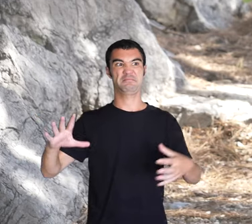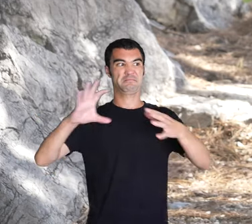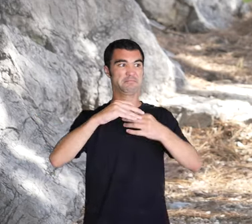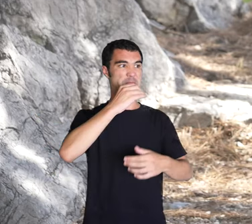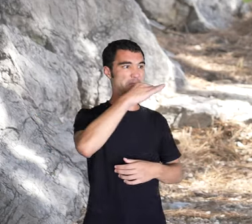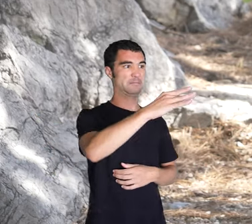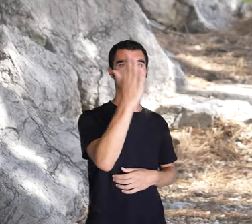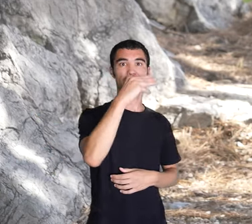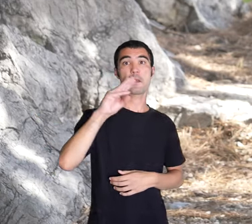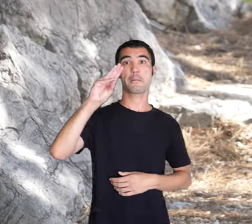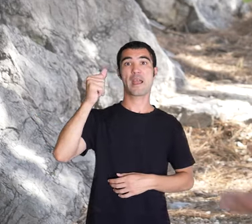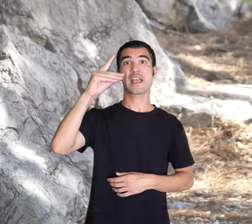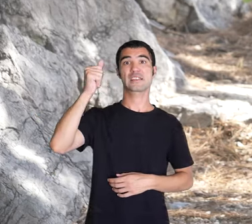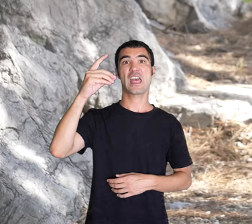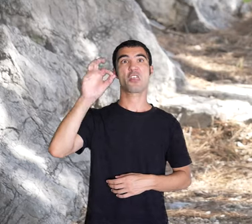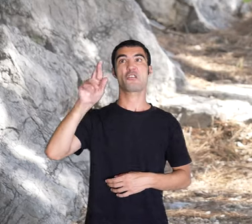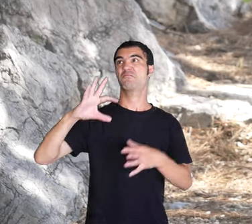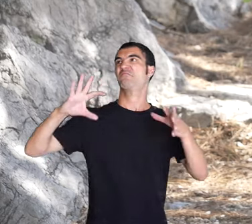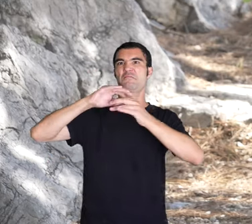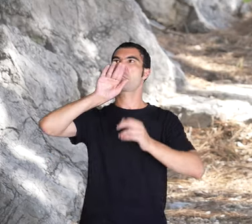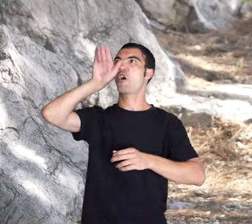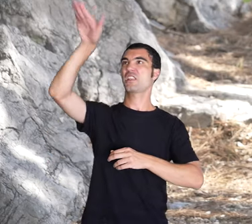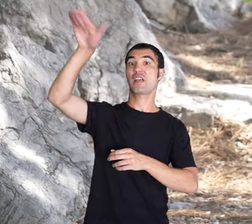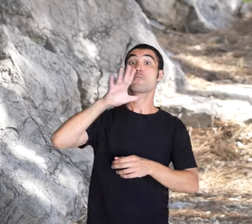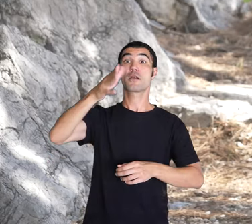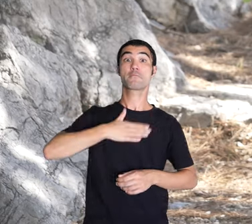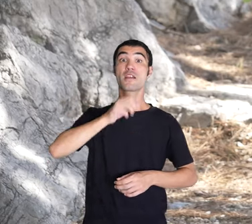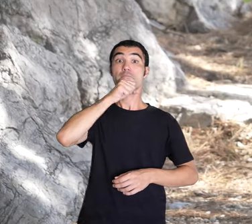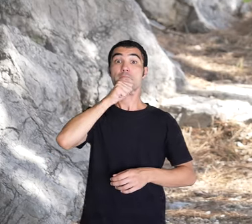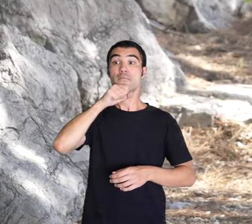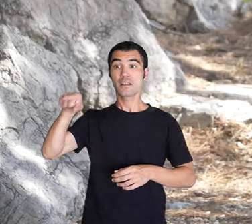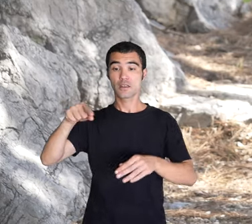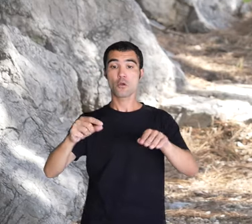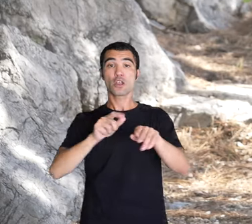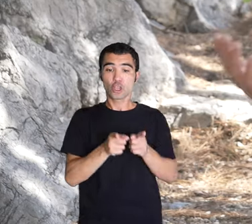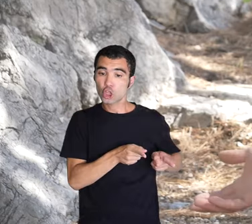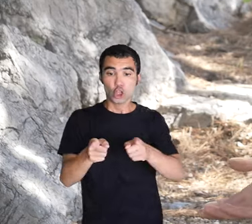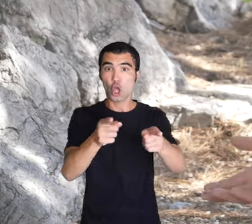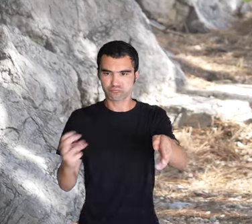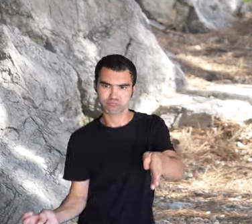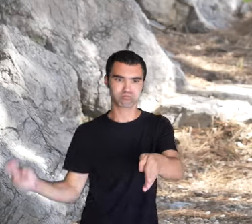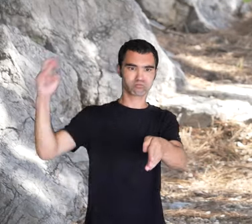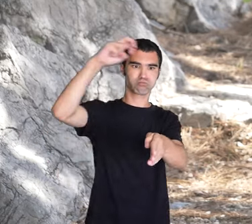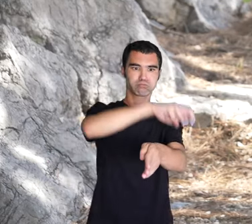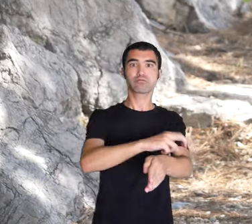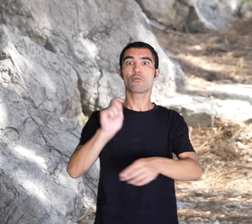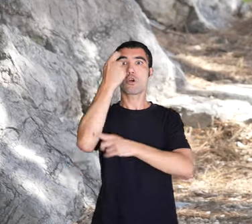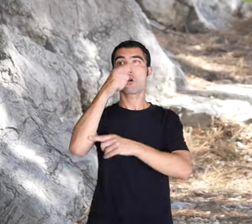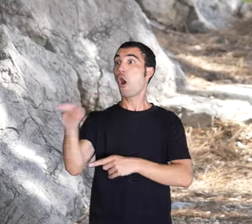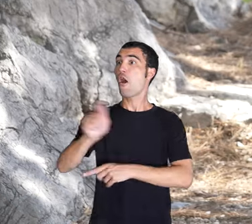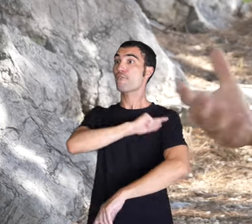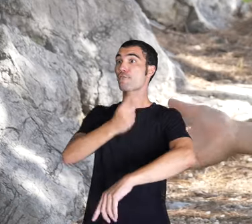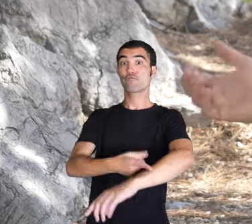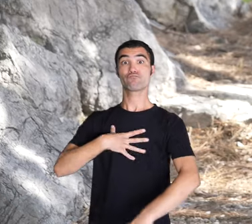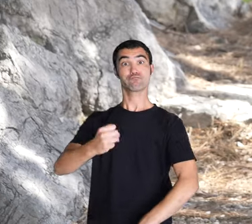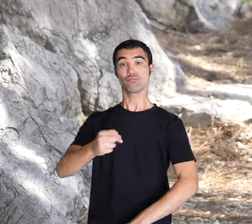amb la mà, és més de muntanya, era perquè un repredí meu va passar un torrent i va ser valent i li van dir el passador. I